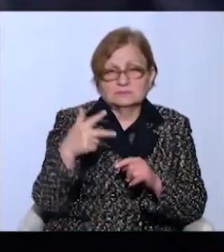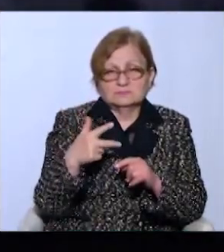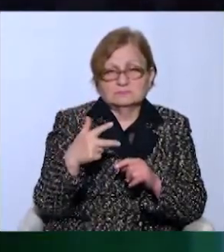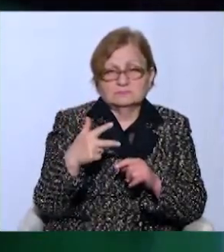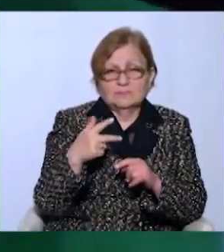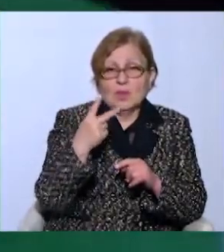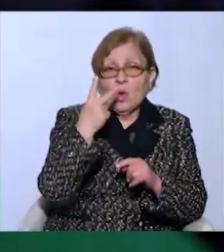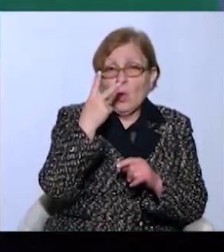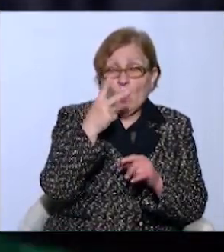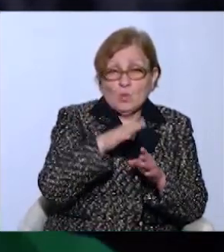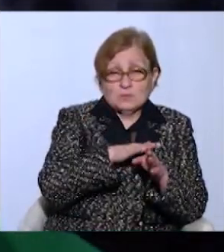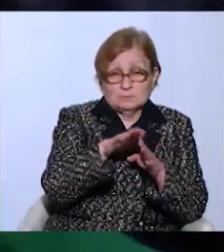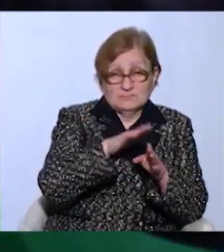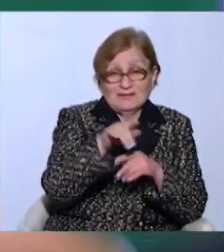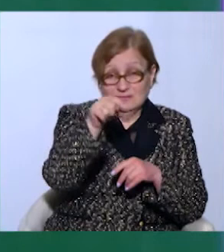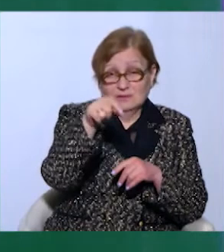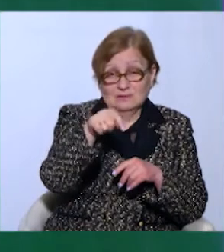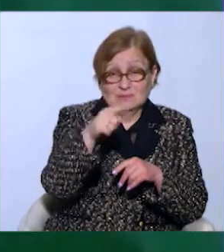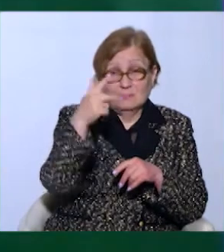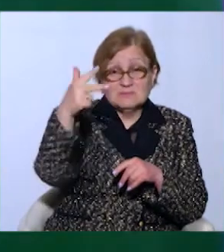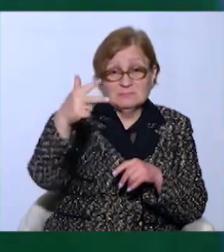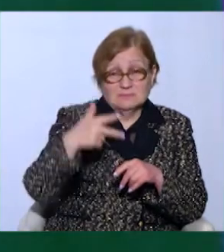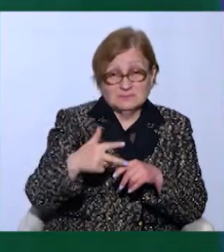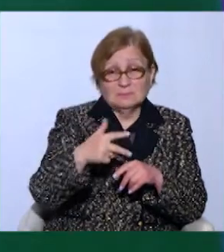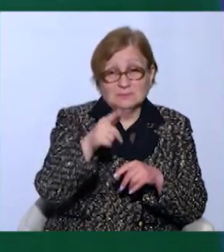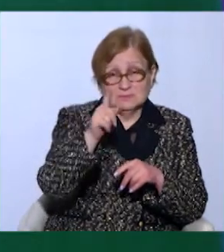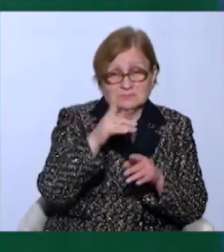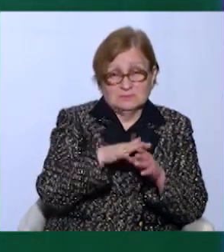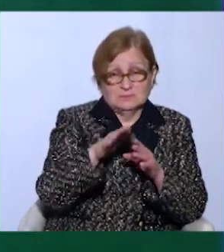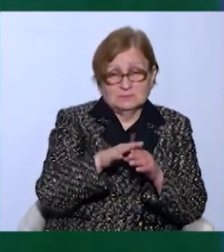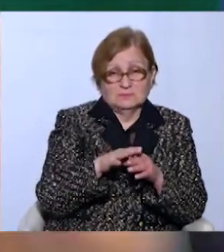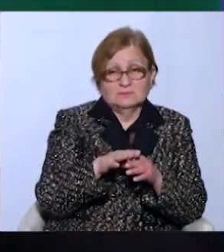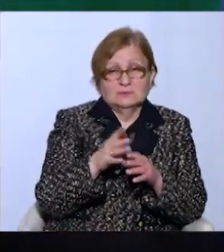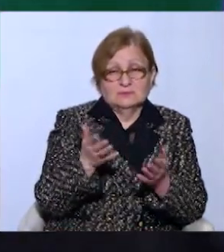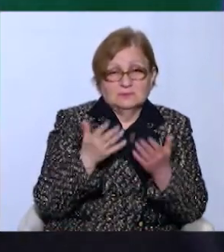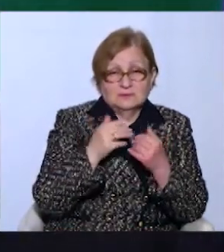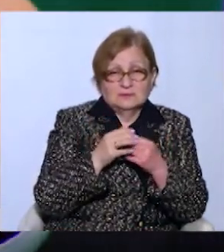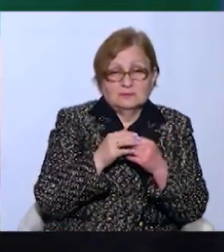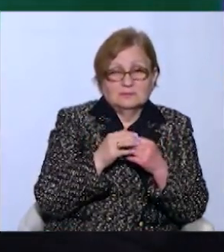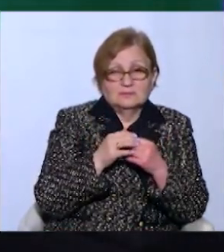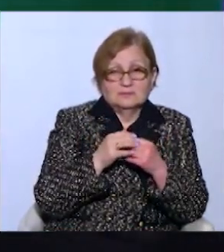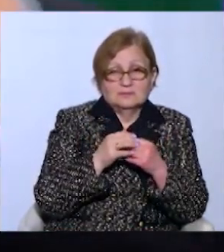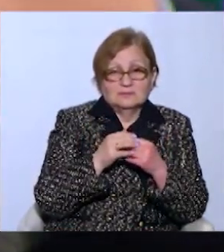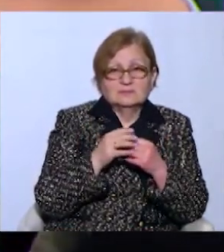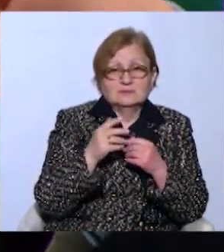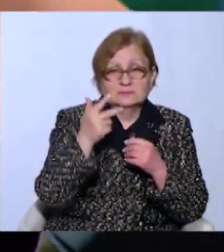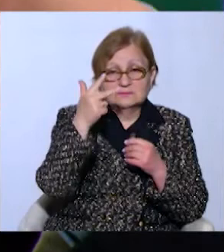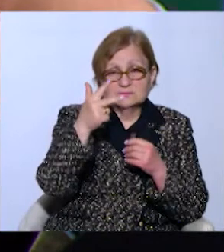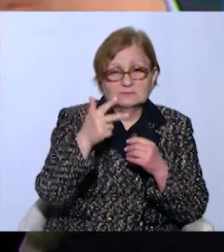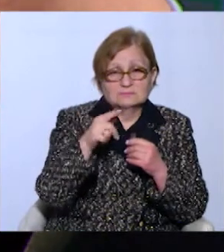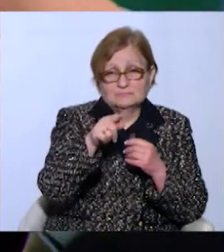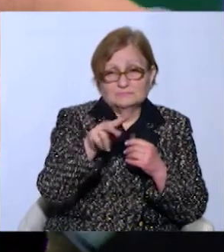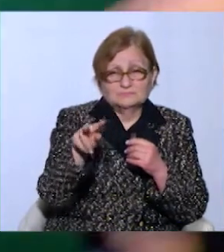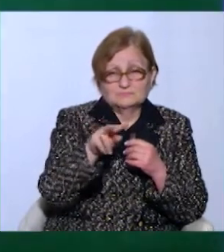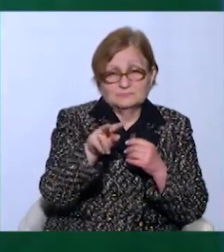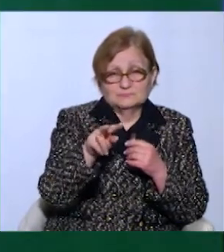2 mteli zarmovidgine rogorts 1000 damatebuli 1 mteli სამი მესამედი რატო რომ ამ სამ მესამედს ამ